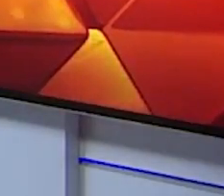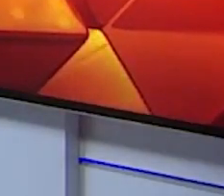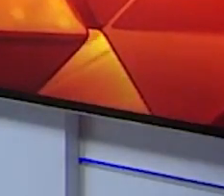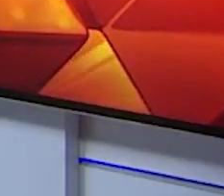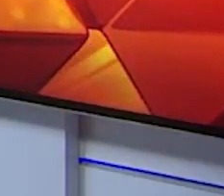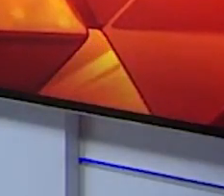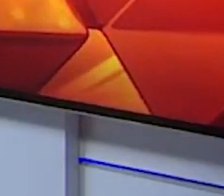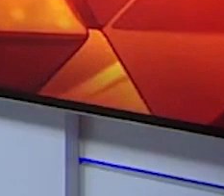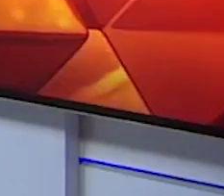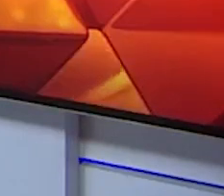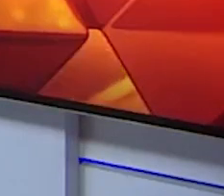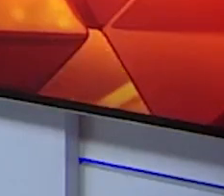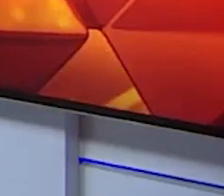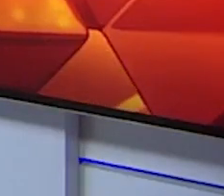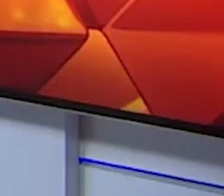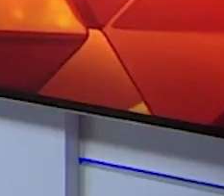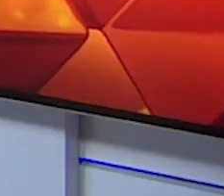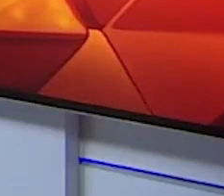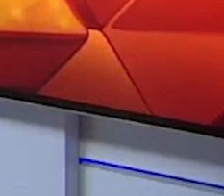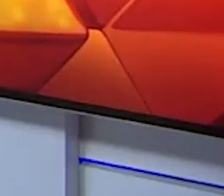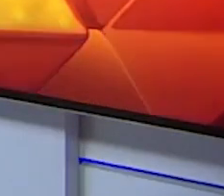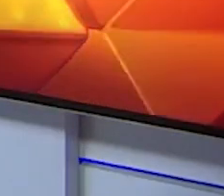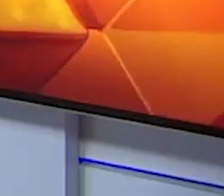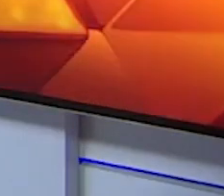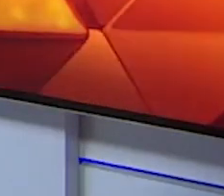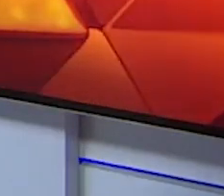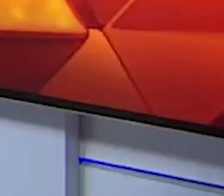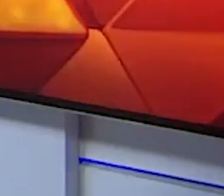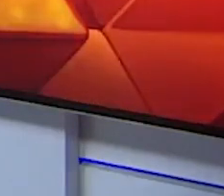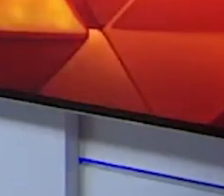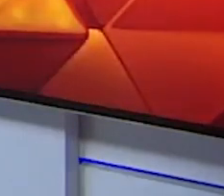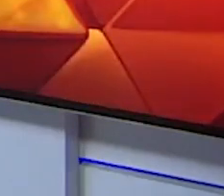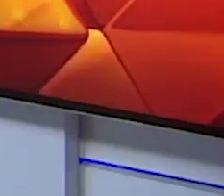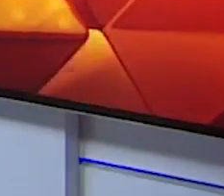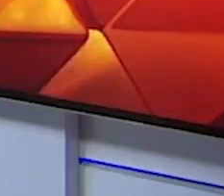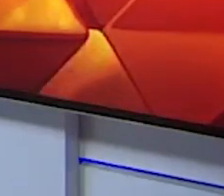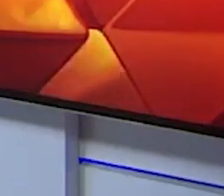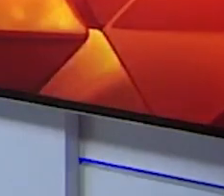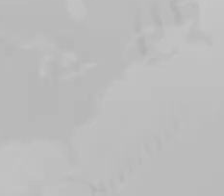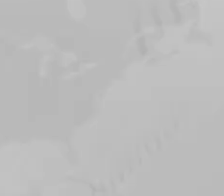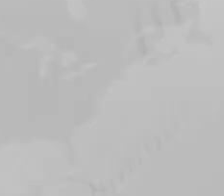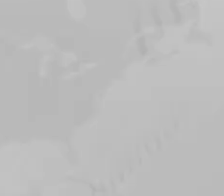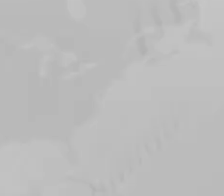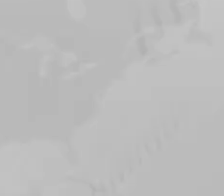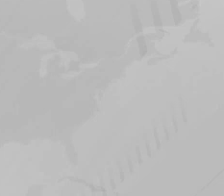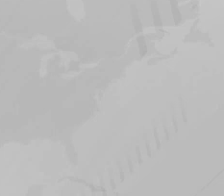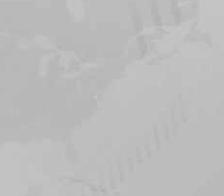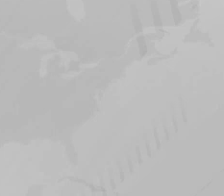sa GMA Pinoy TV at www.gmanews.tv.